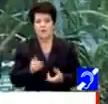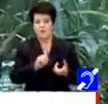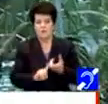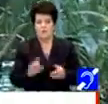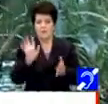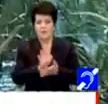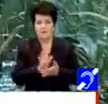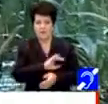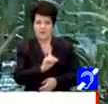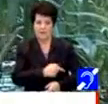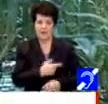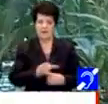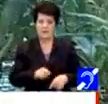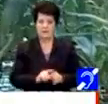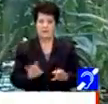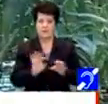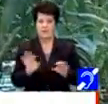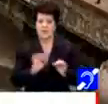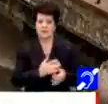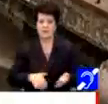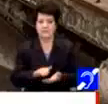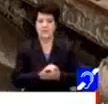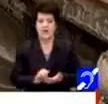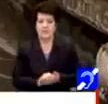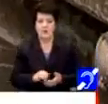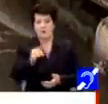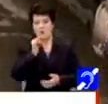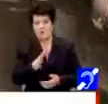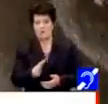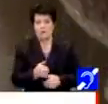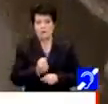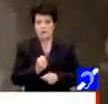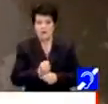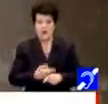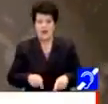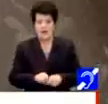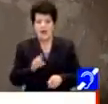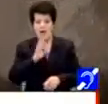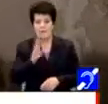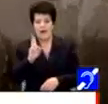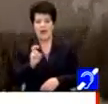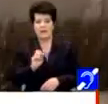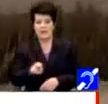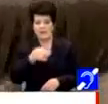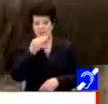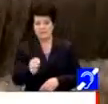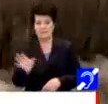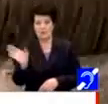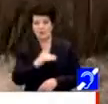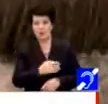de poluanți extrem de mari. Din această cauză, sistemul de epurare nu mai face față. Totodată, Apă Canal Chișinău a menționat că